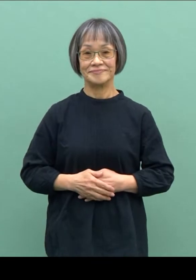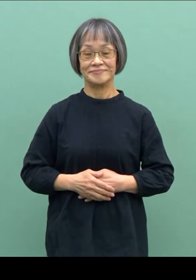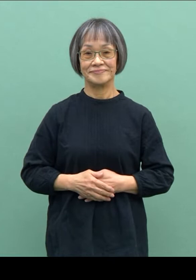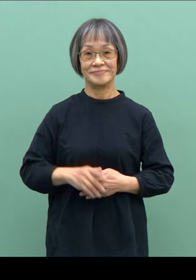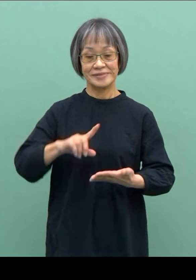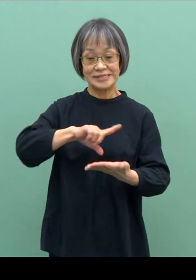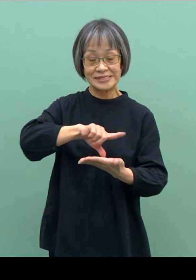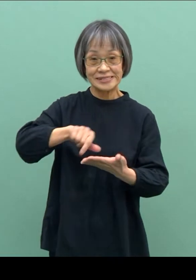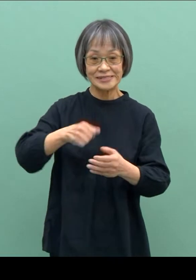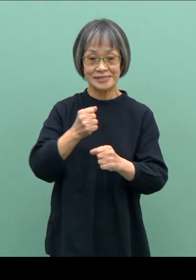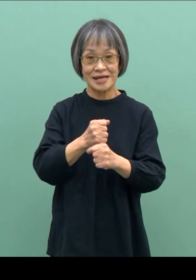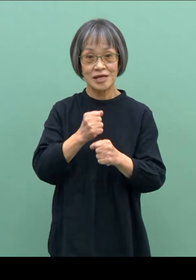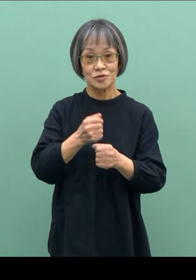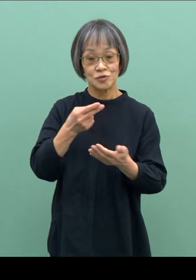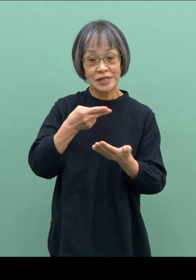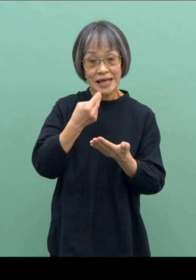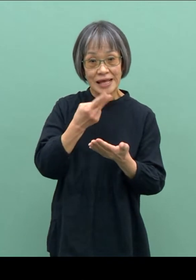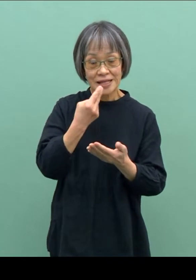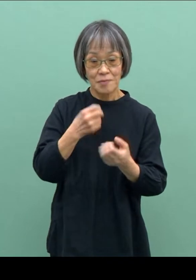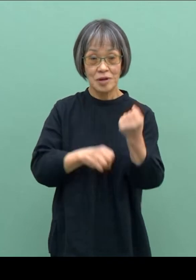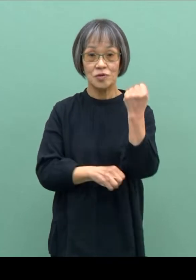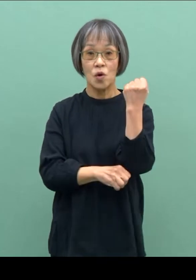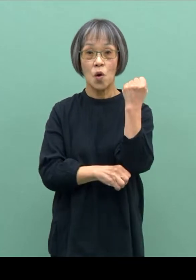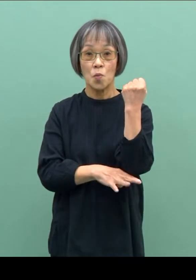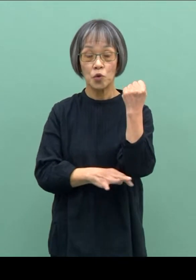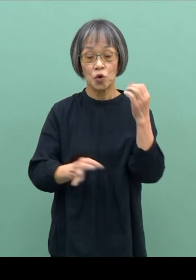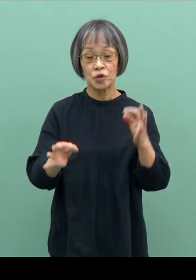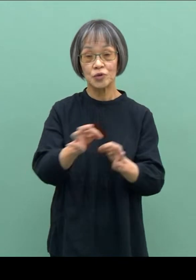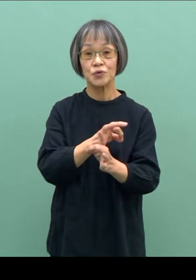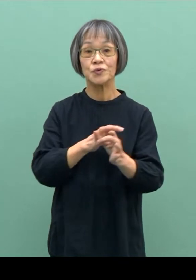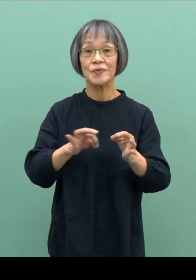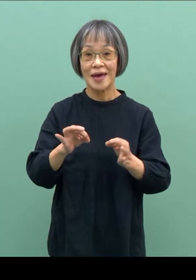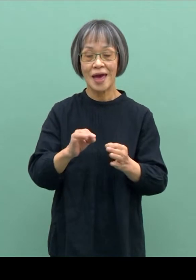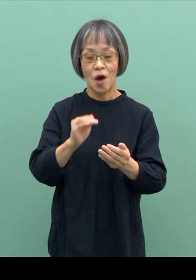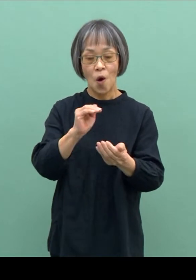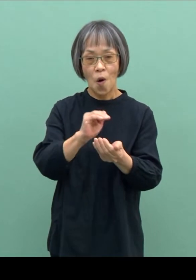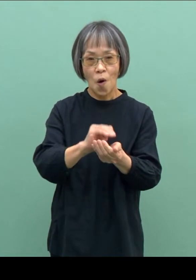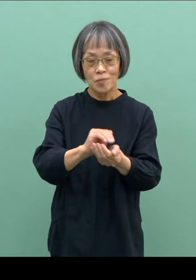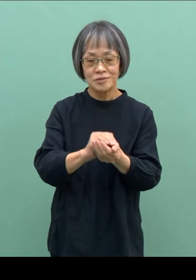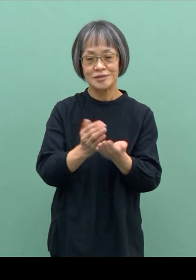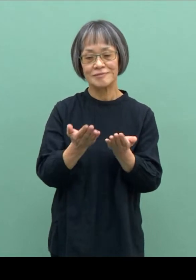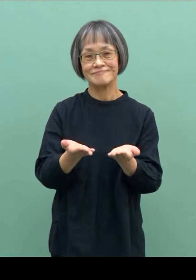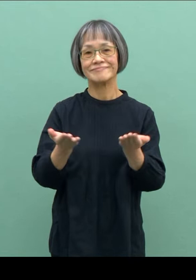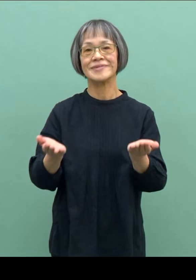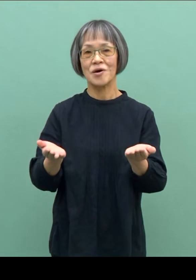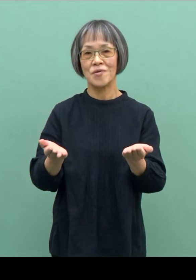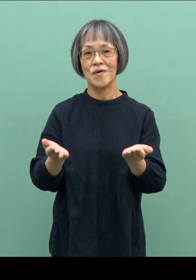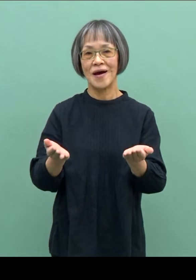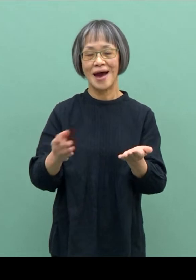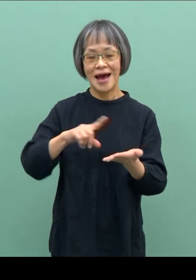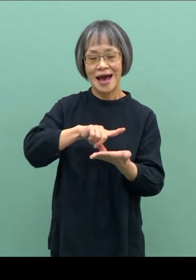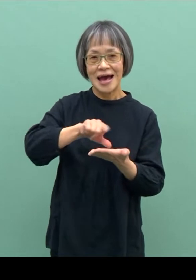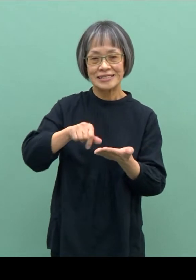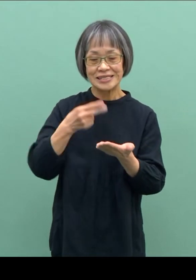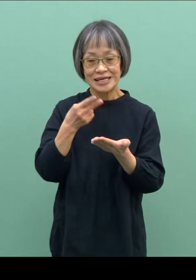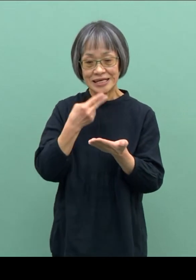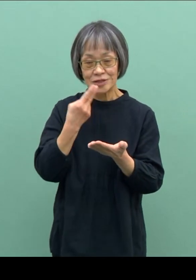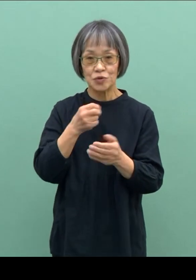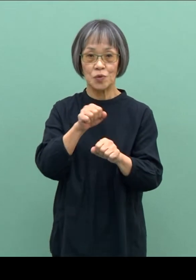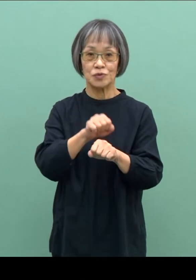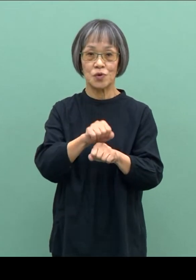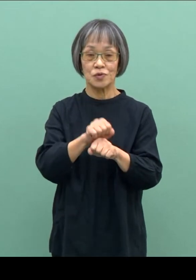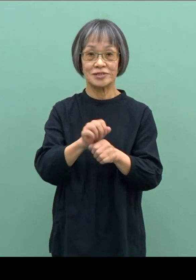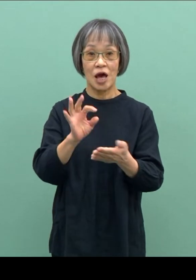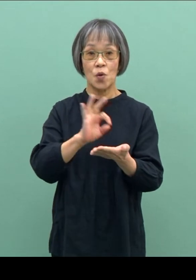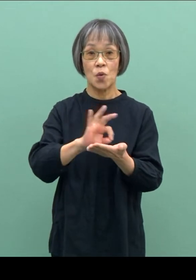。また悠久会が運営する地産地消をコンセプトにしたおむすびカフェ島原むすびすでは、